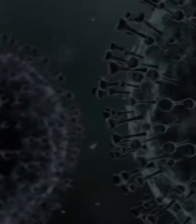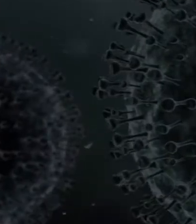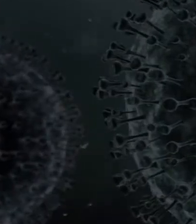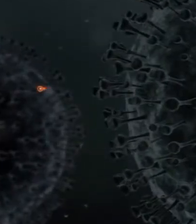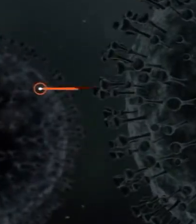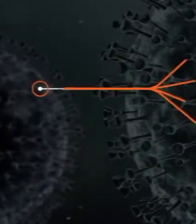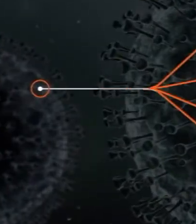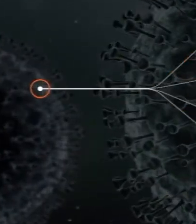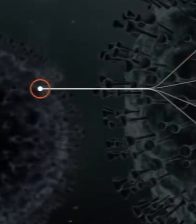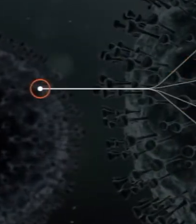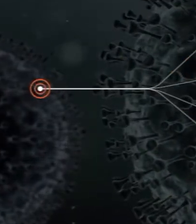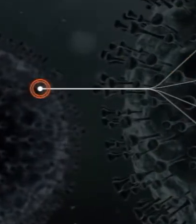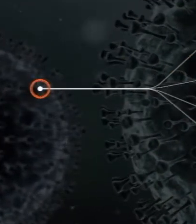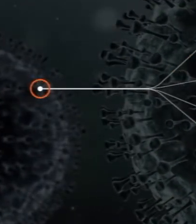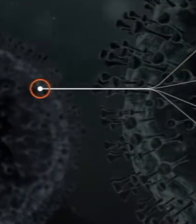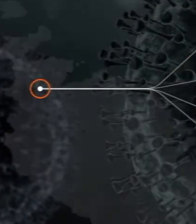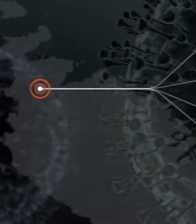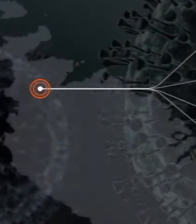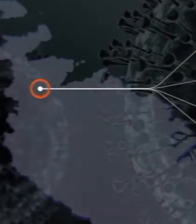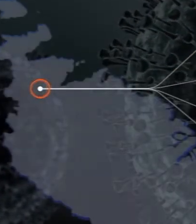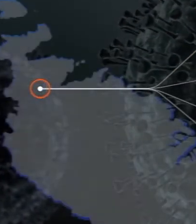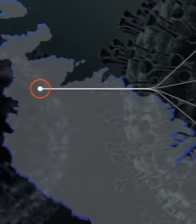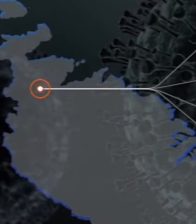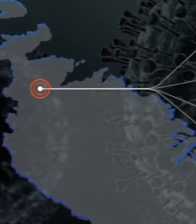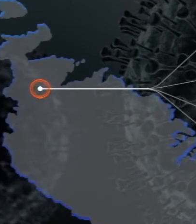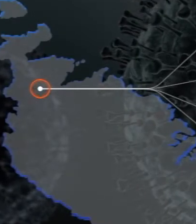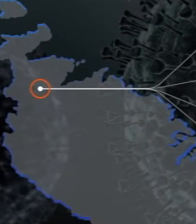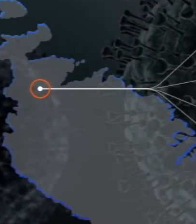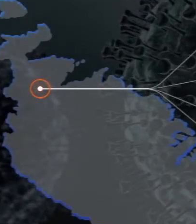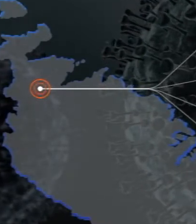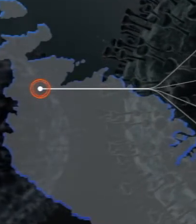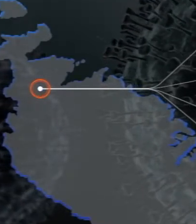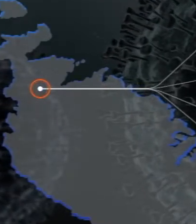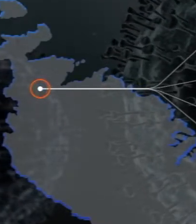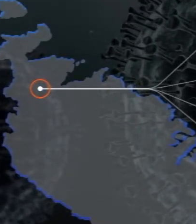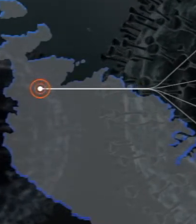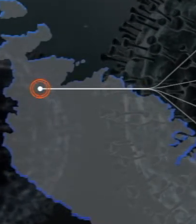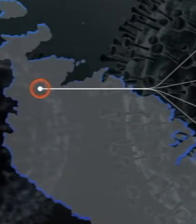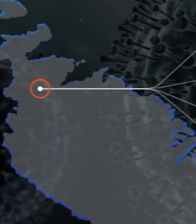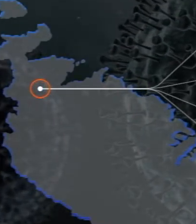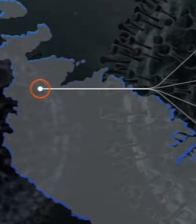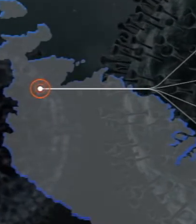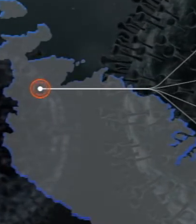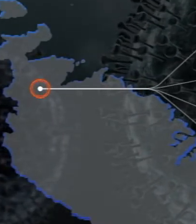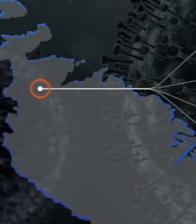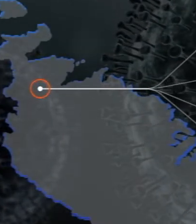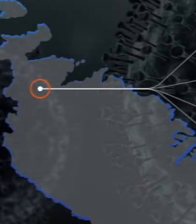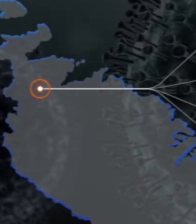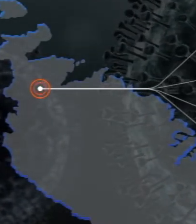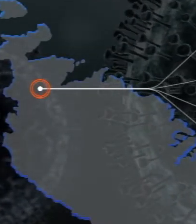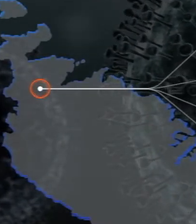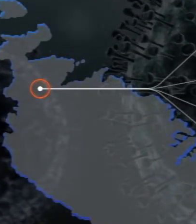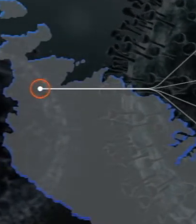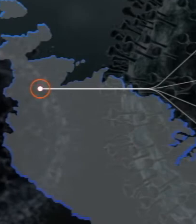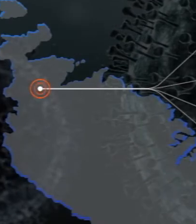Bejn il-ħamis u l-ġimgħa kellna 12 każ ġdid ta' COVID-19 fil-waqt li rkupraw 19 persuna. Il-każijiet